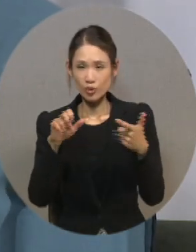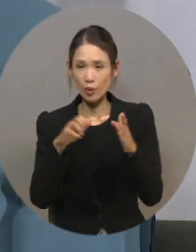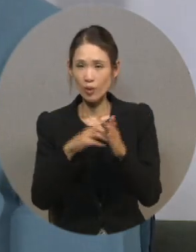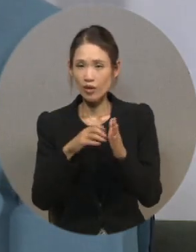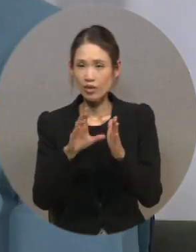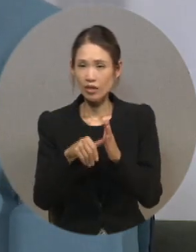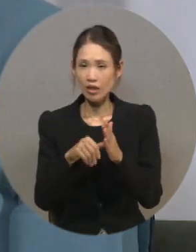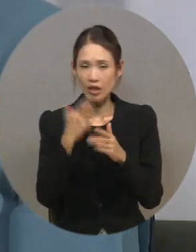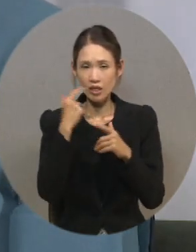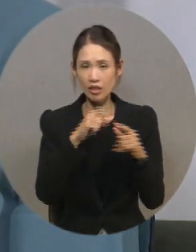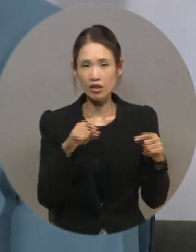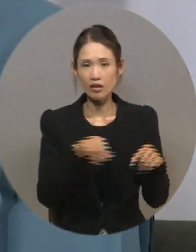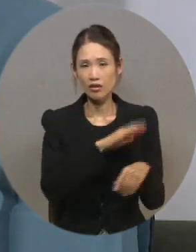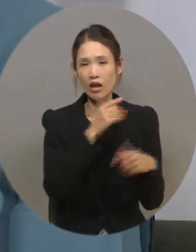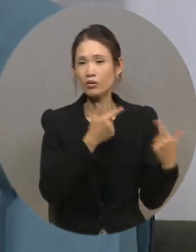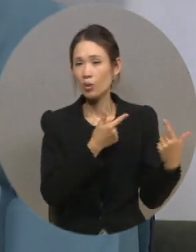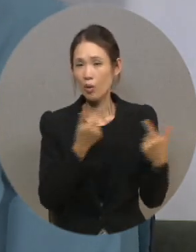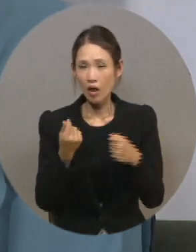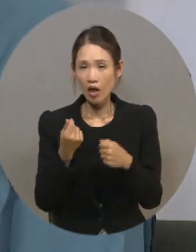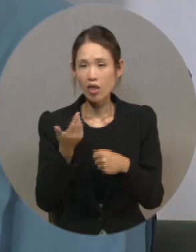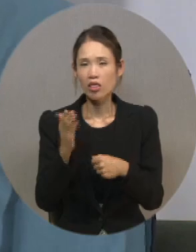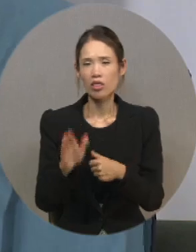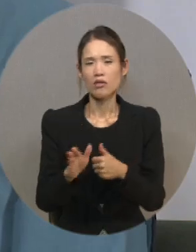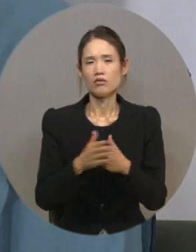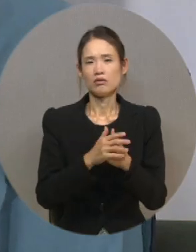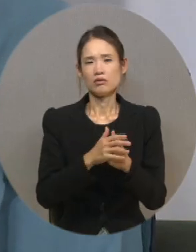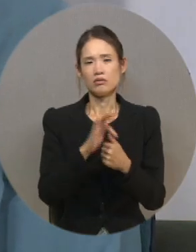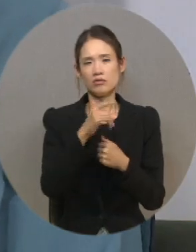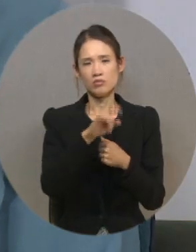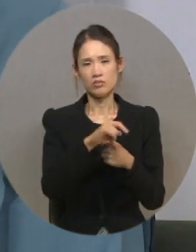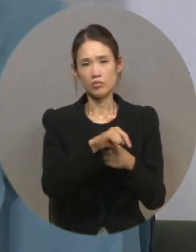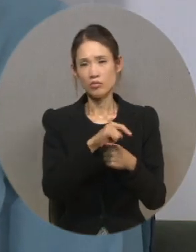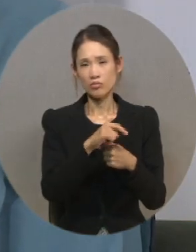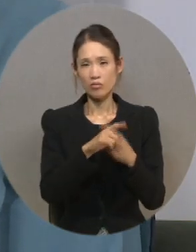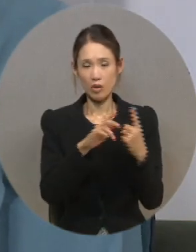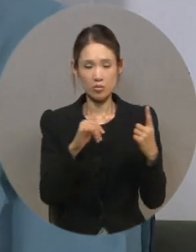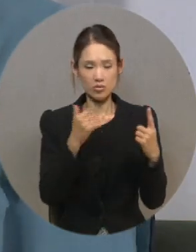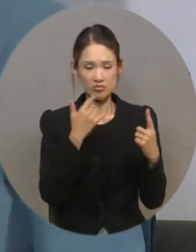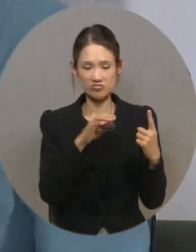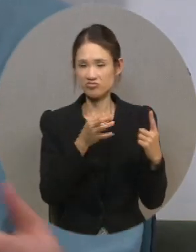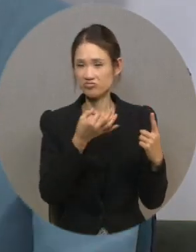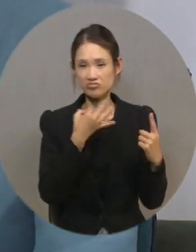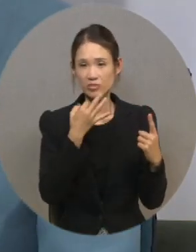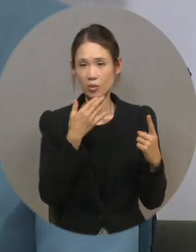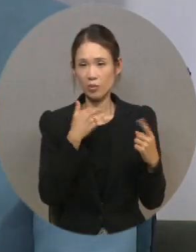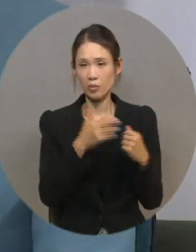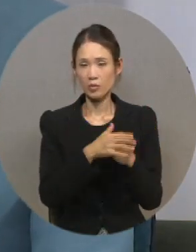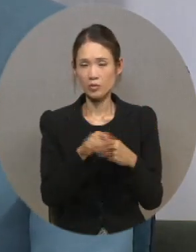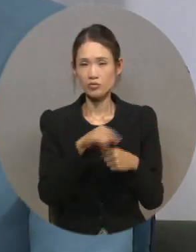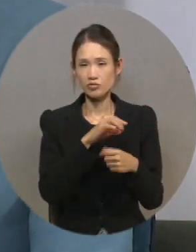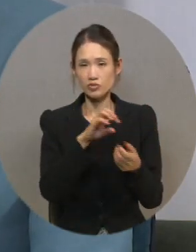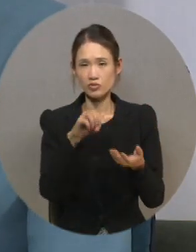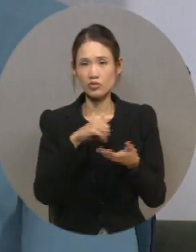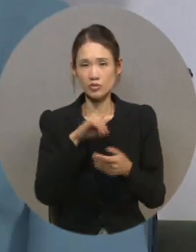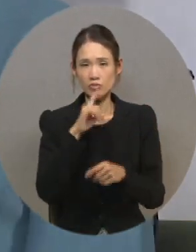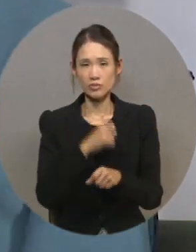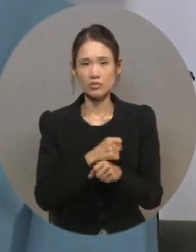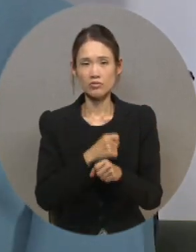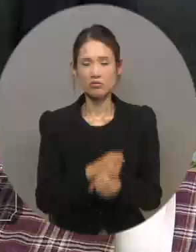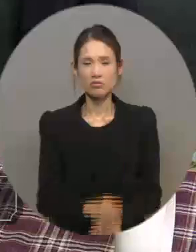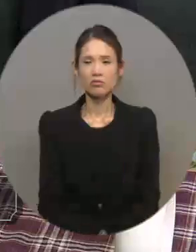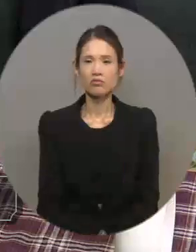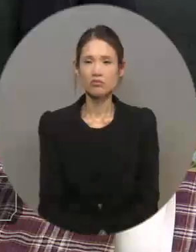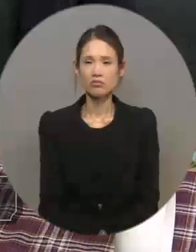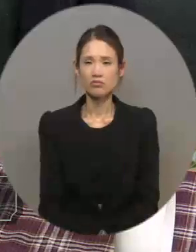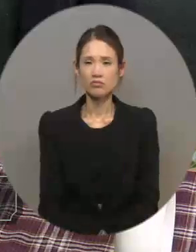때는 다 난민이었는데. 우리 난민이었지. 그렇죠. 근데 난민을 너희들 한 명도 안 받아주고 우리한테 오히려 난민 받아달라 그래